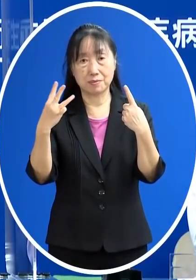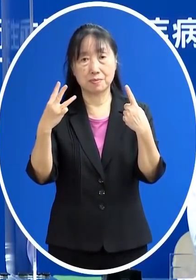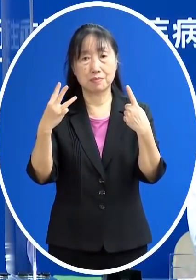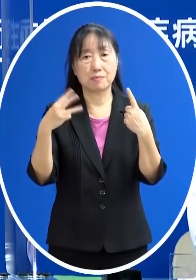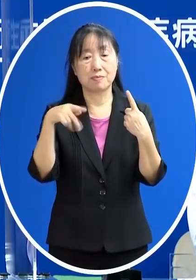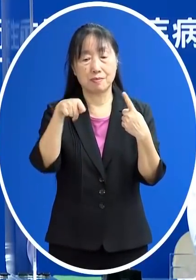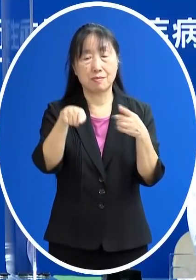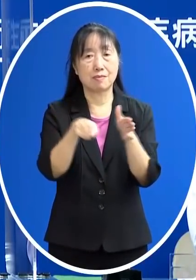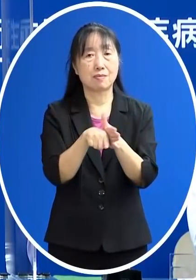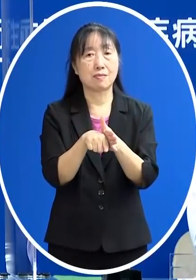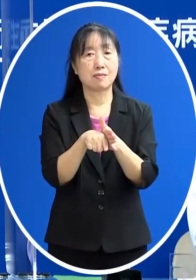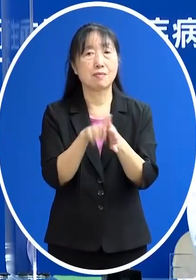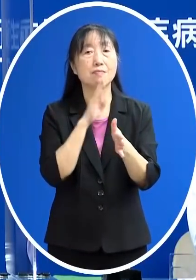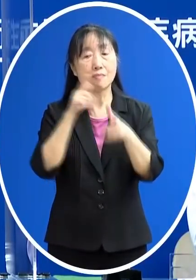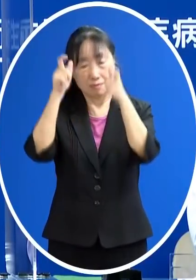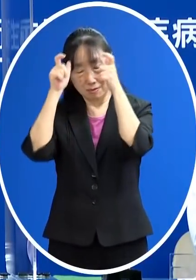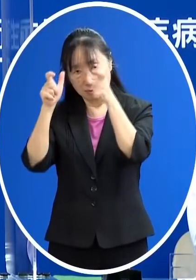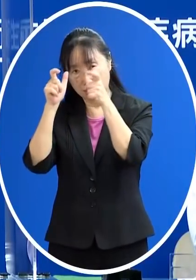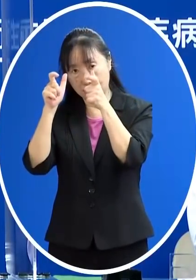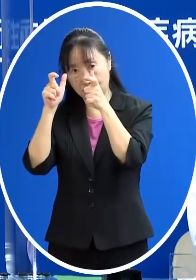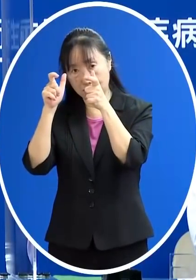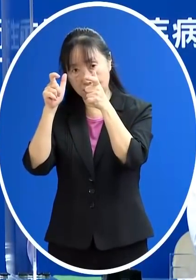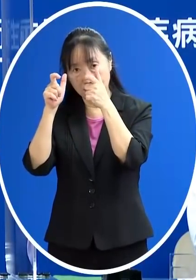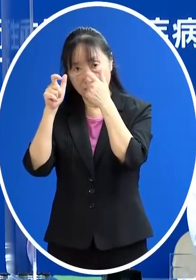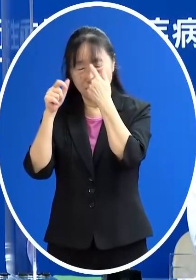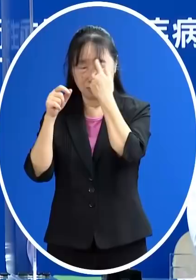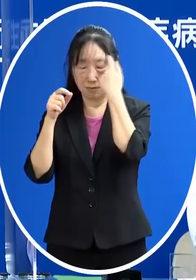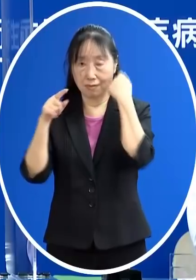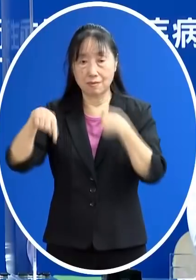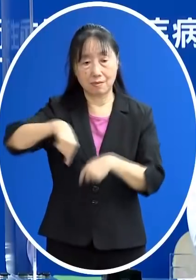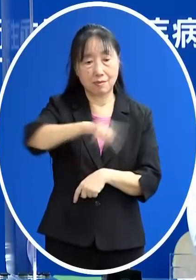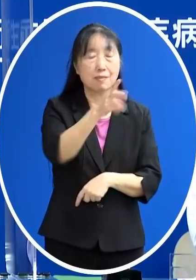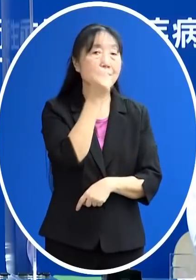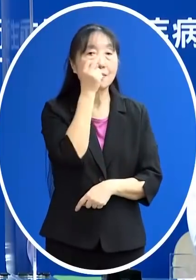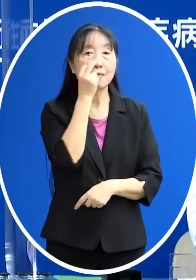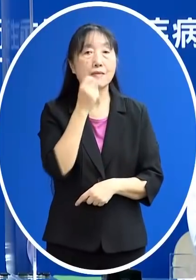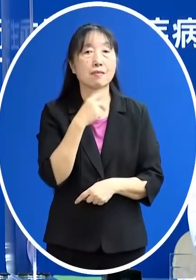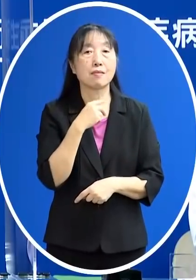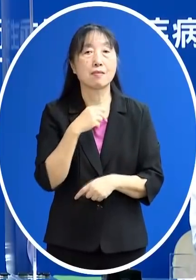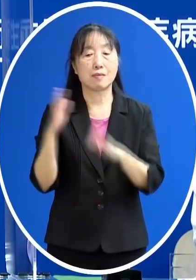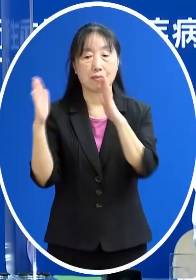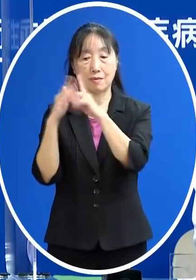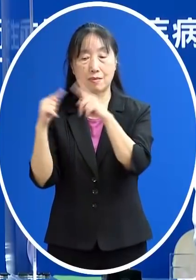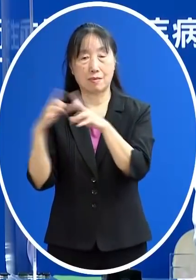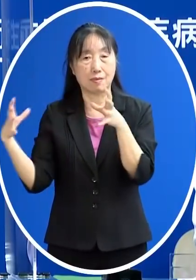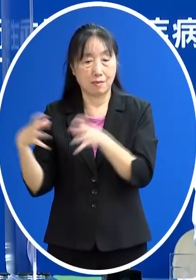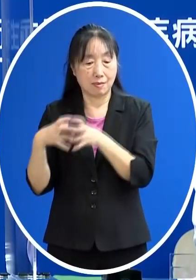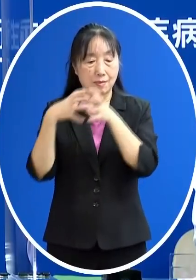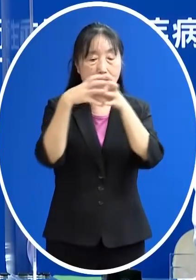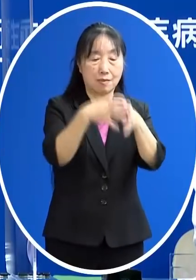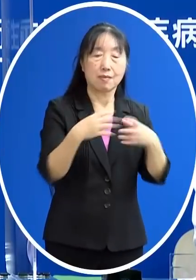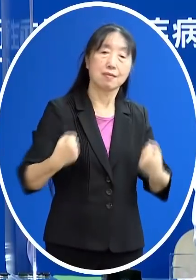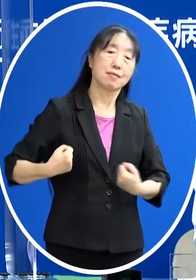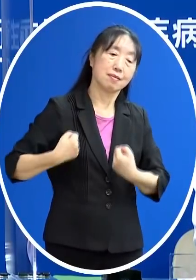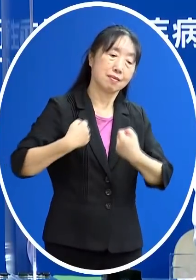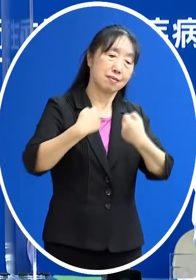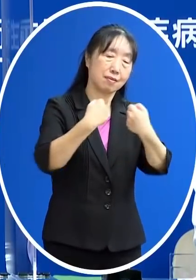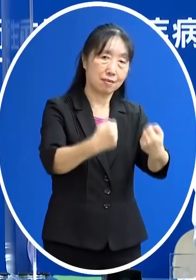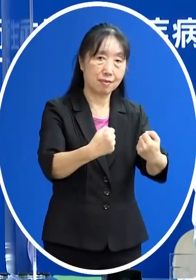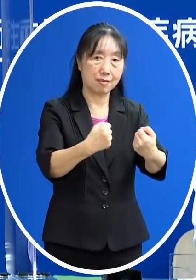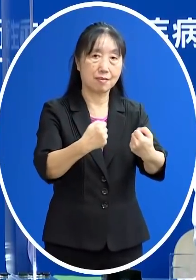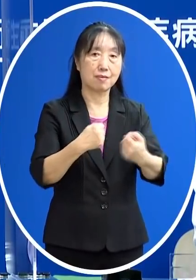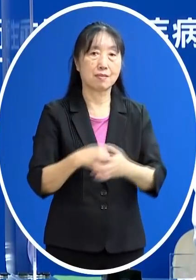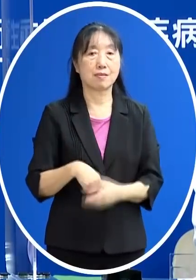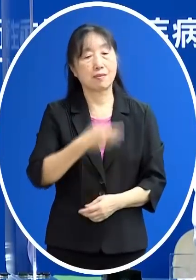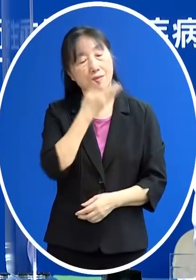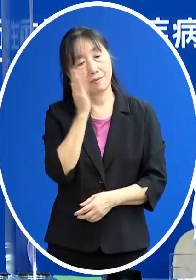1873那时候从高雄到礁溪宜兰带着一家人就开车到宜兰那边去